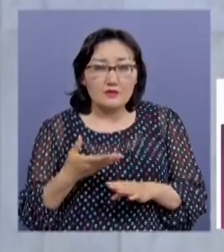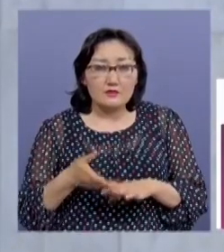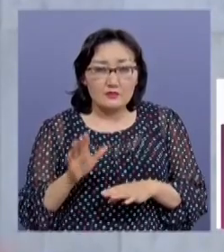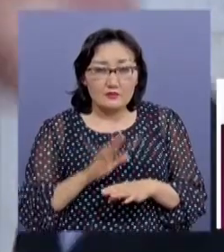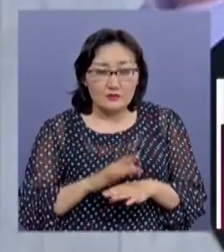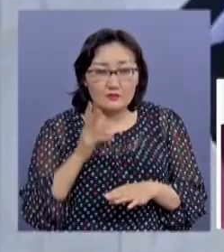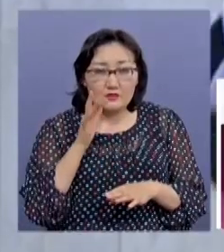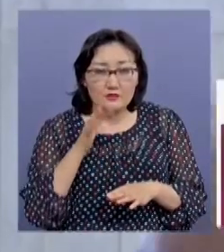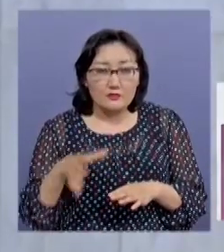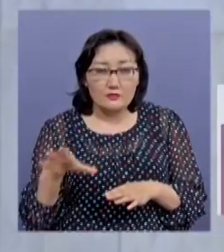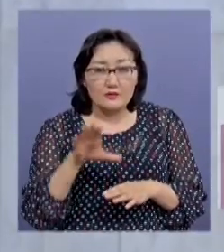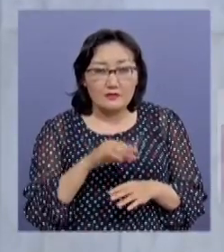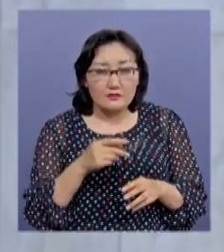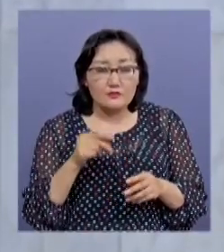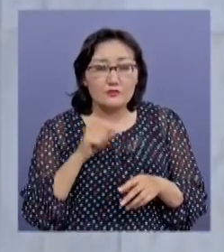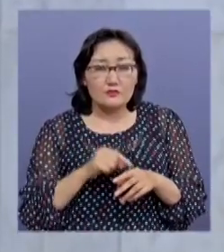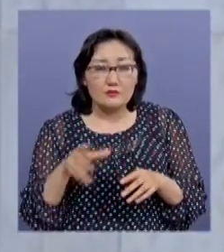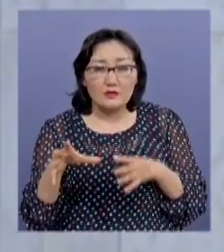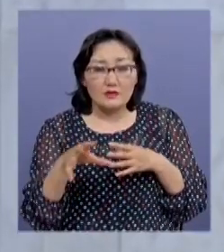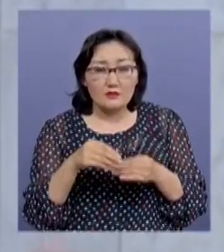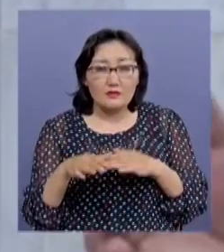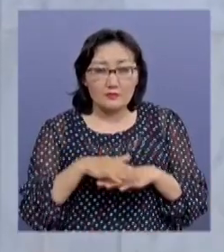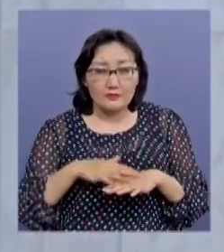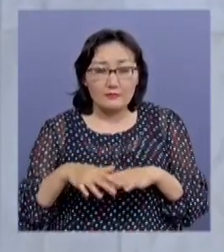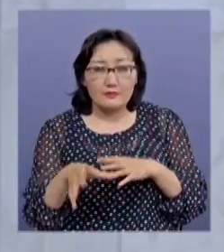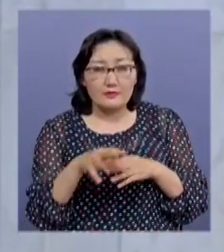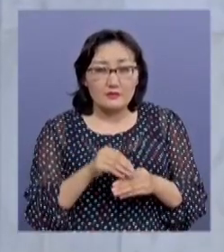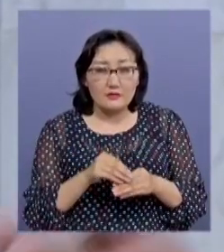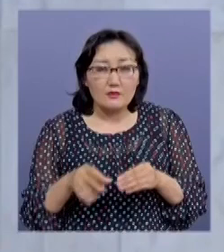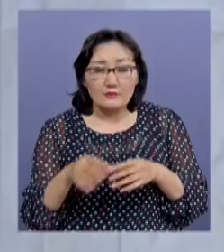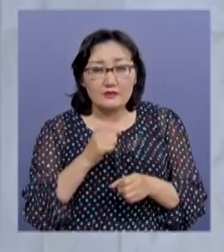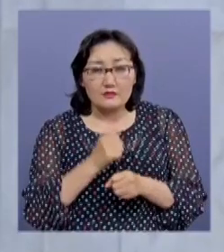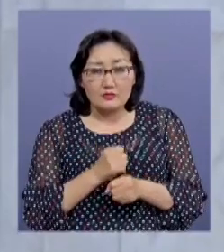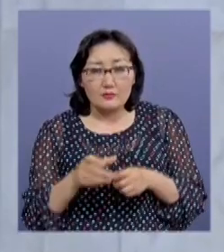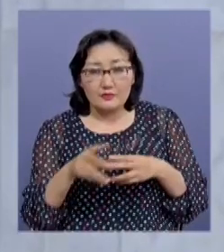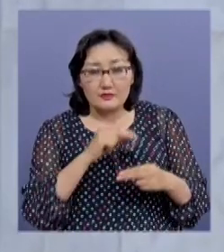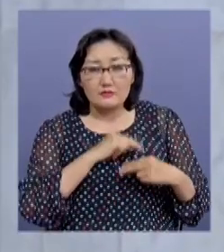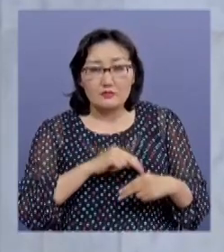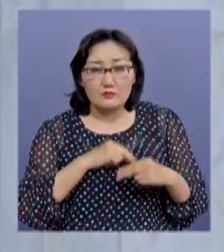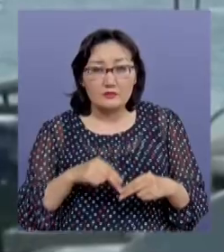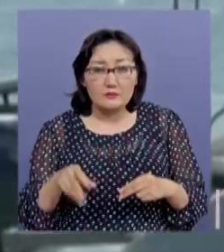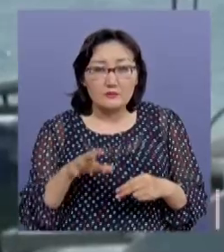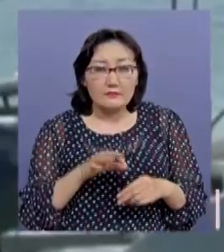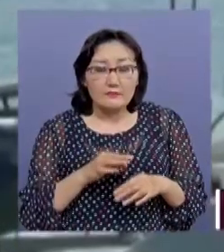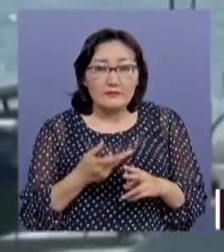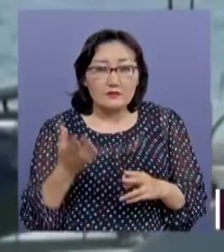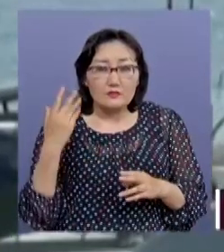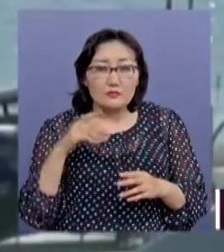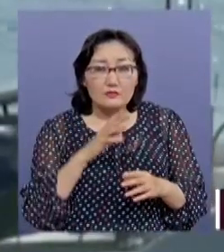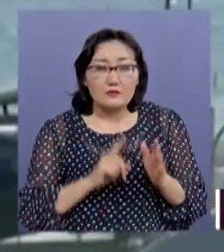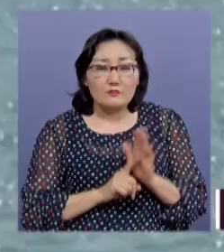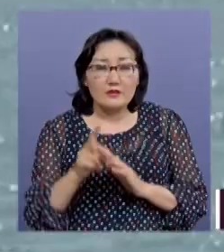қыстау күндердің бәрін басынан өткізді халықпен бірге. Бірге істедік, бірге өткізді осы заманның бәрін. Әубаста